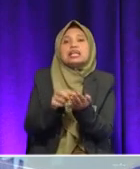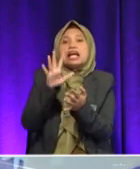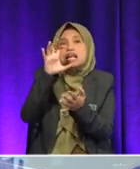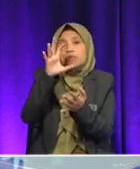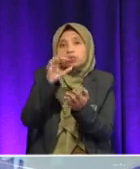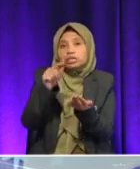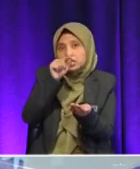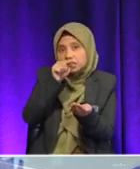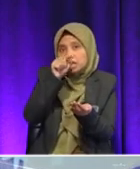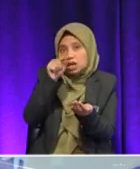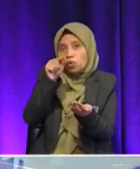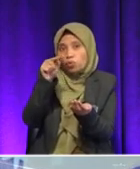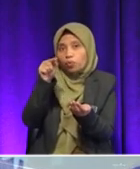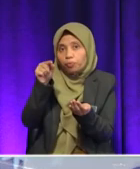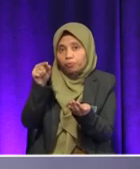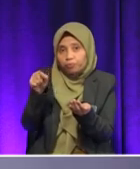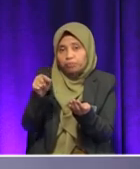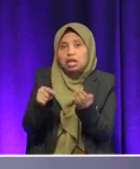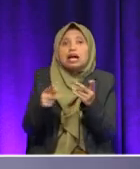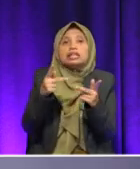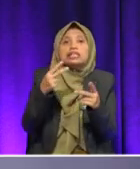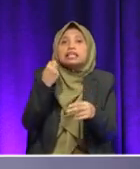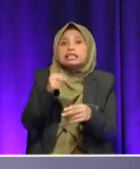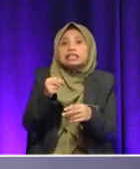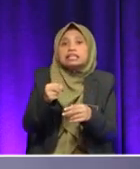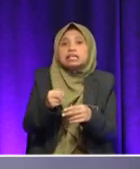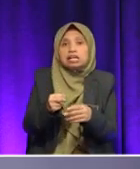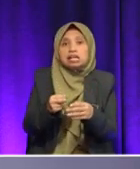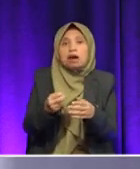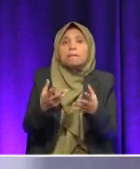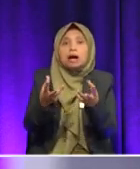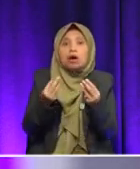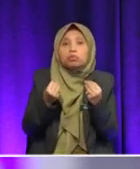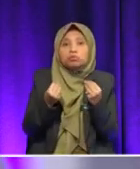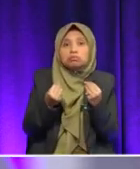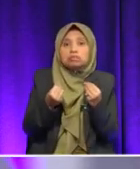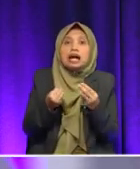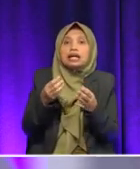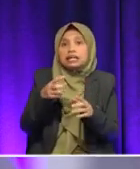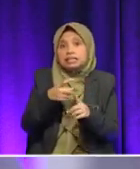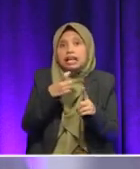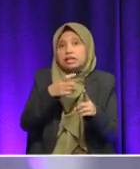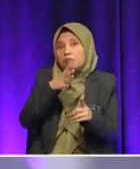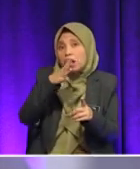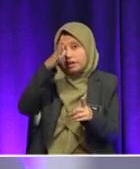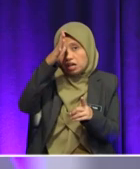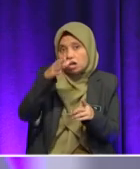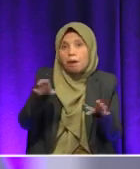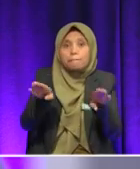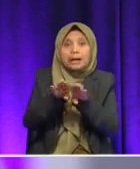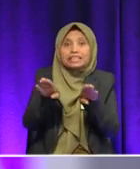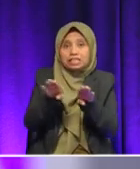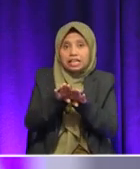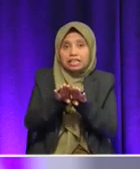minta dengan ibu dan ayah di rumah ambil duit 20 Sin dan 50sin juga awak tengok bandingkan dia